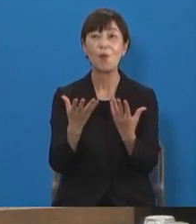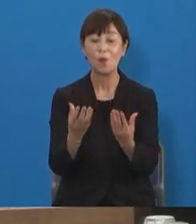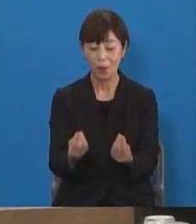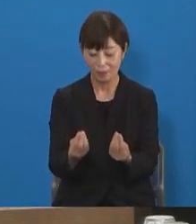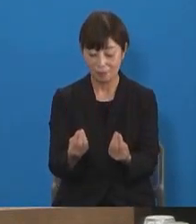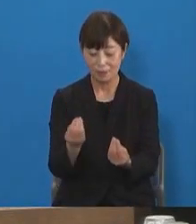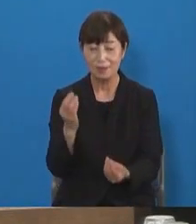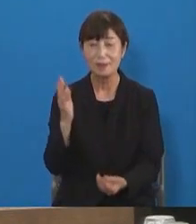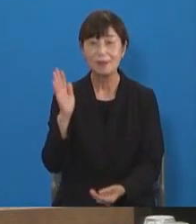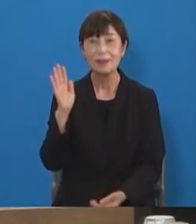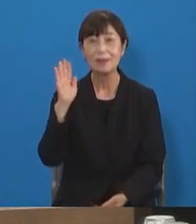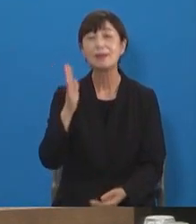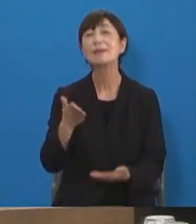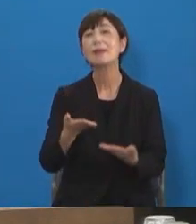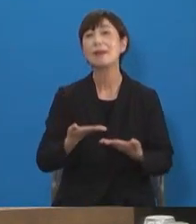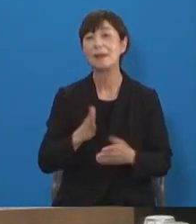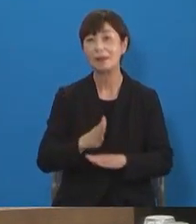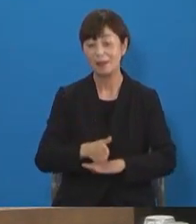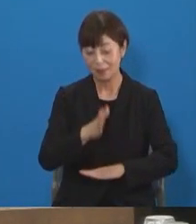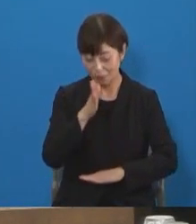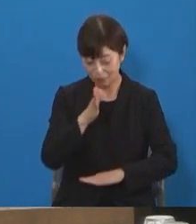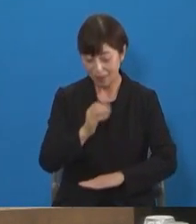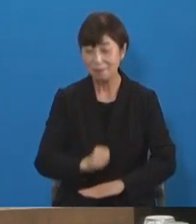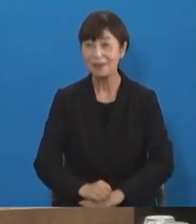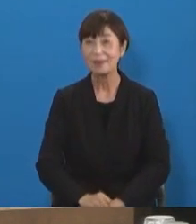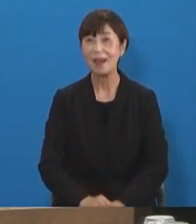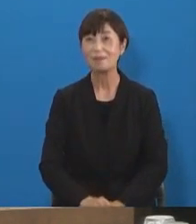ご清聴ありがとうございました。